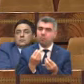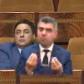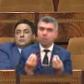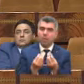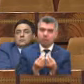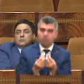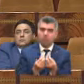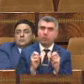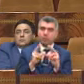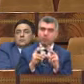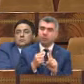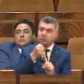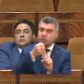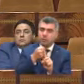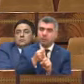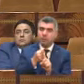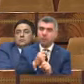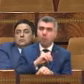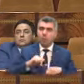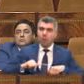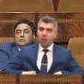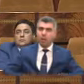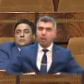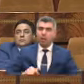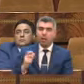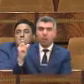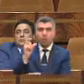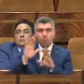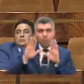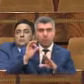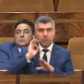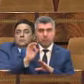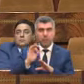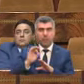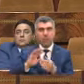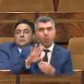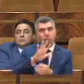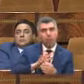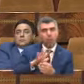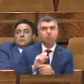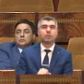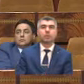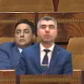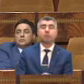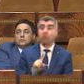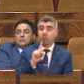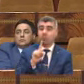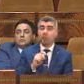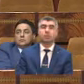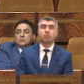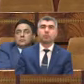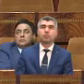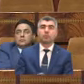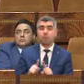تنتمنوا المجهودات تاع الوزاره وتاع المؤطرين وتاع يعني الشغيله في وزاره الاوقاف كاملين، ولكن هذا حتى هو